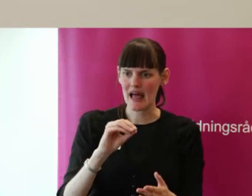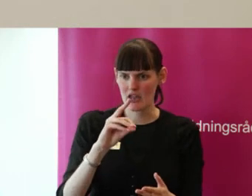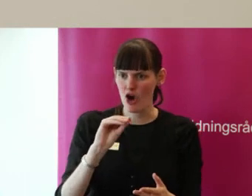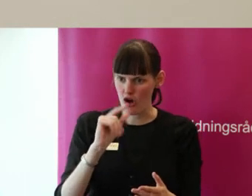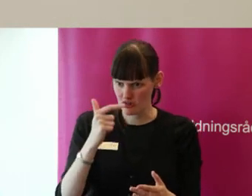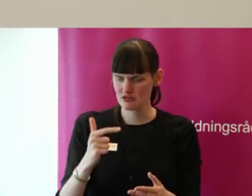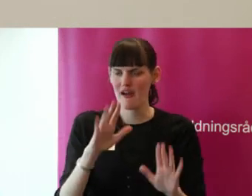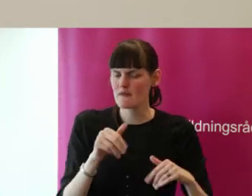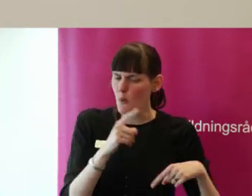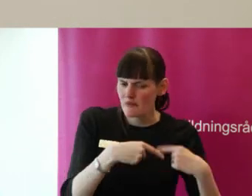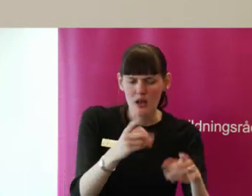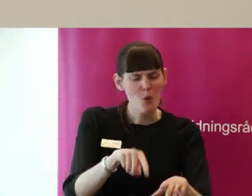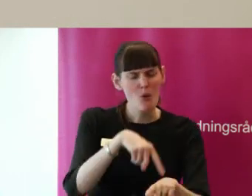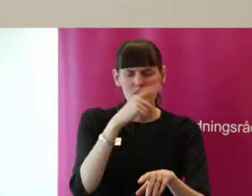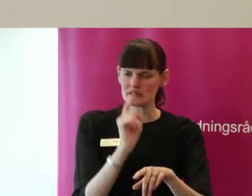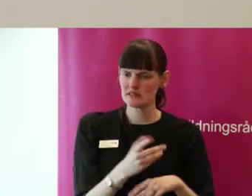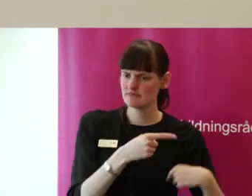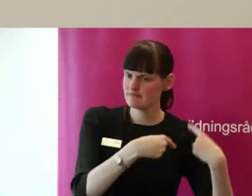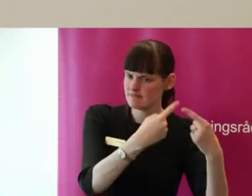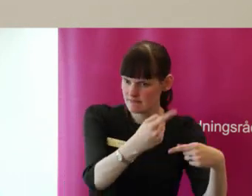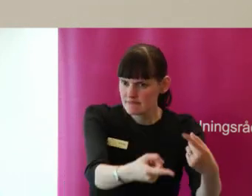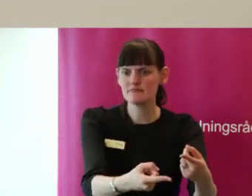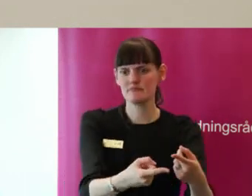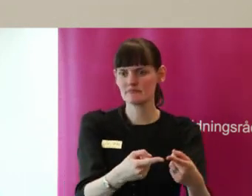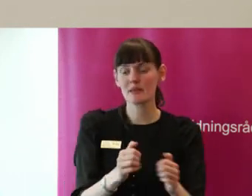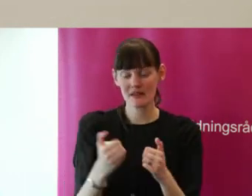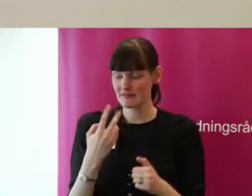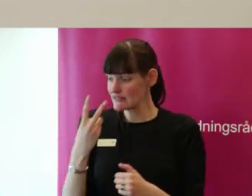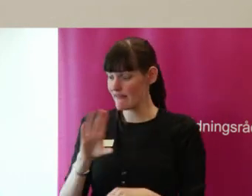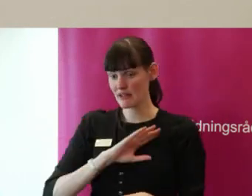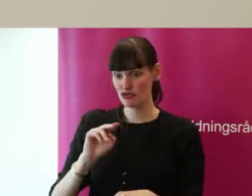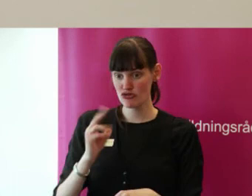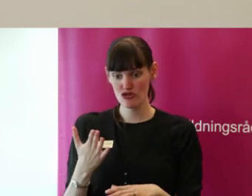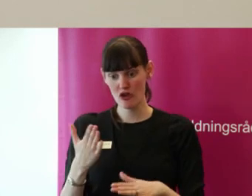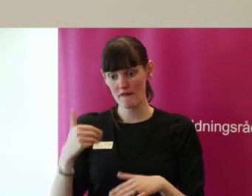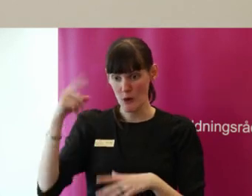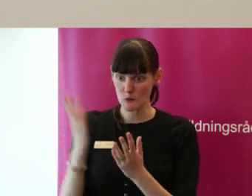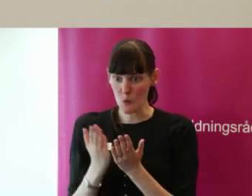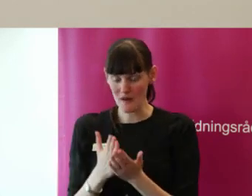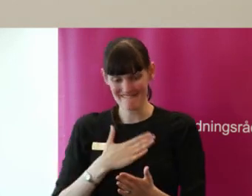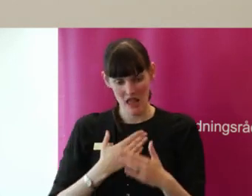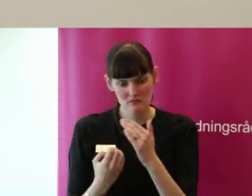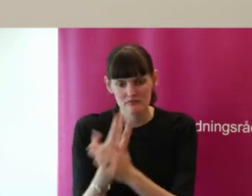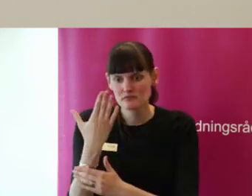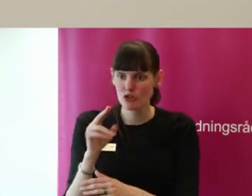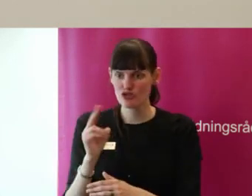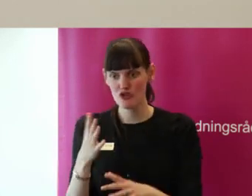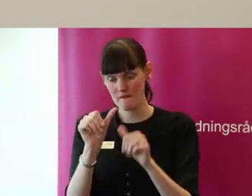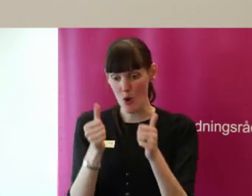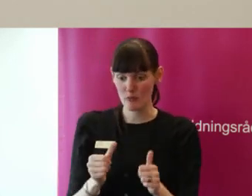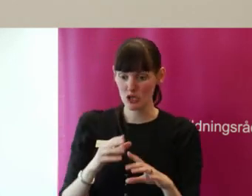tid. Men vi ser ju också att det är nya folkhögskolor som vill starta i nya former, i alltså stadsområden,